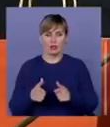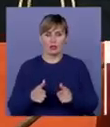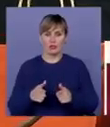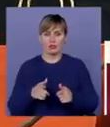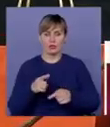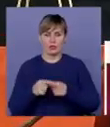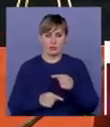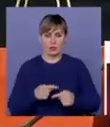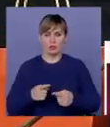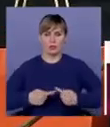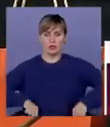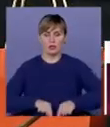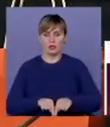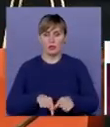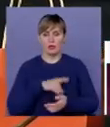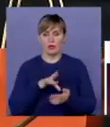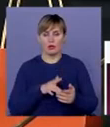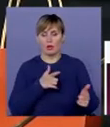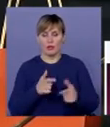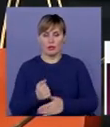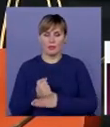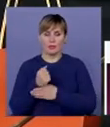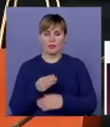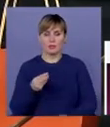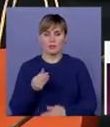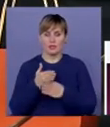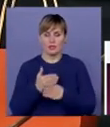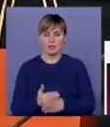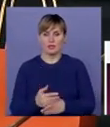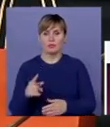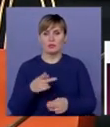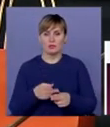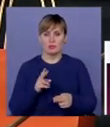дома. Город готов поддерживать материально, потому что